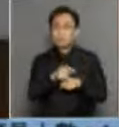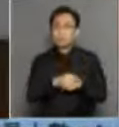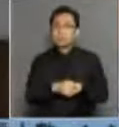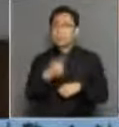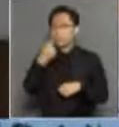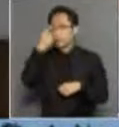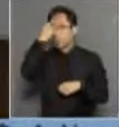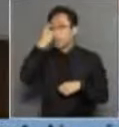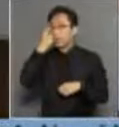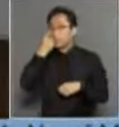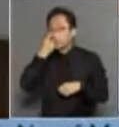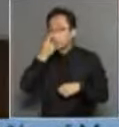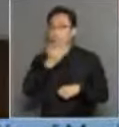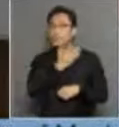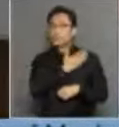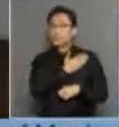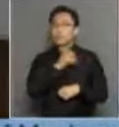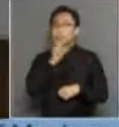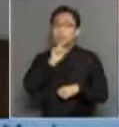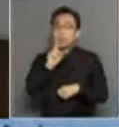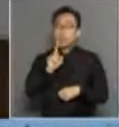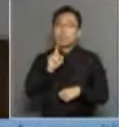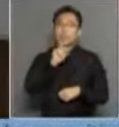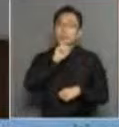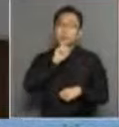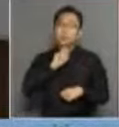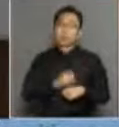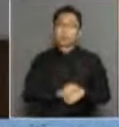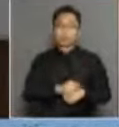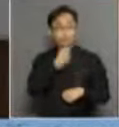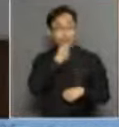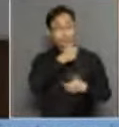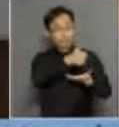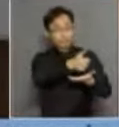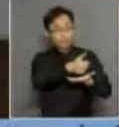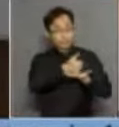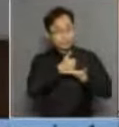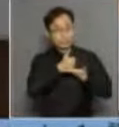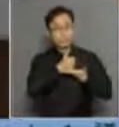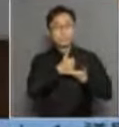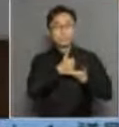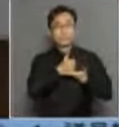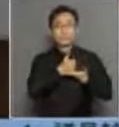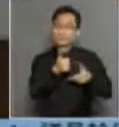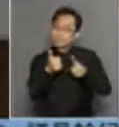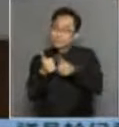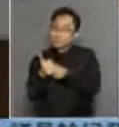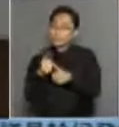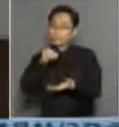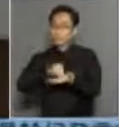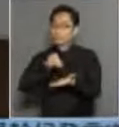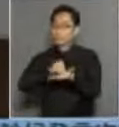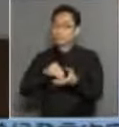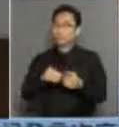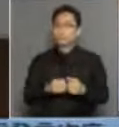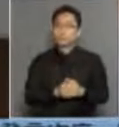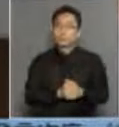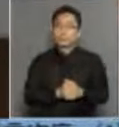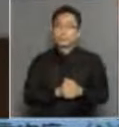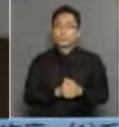乜嘢嘢。上有好者，就下必有甚焉。梁振英